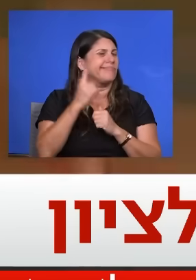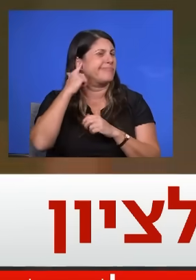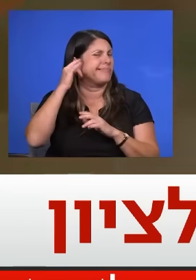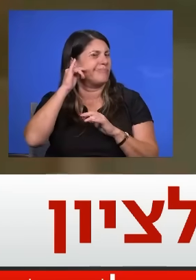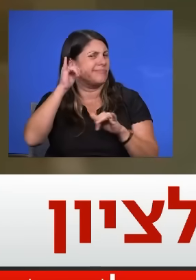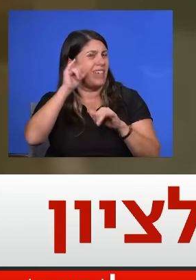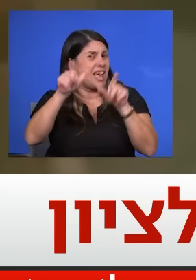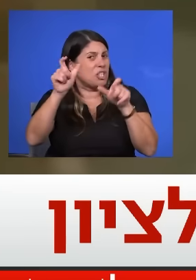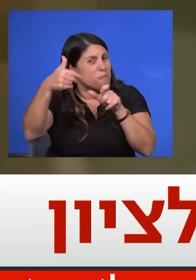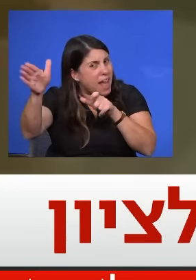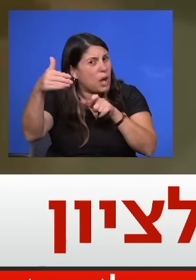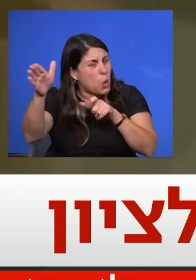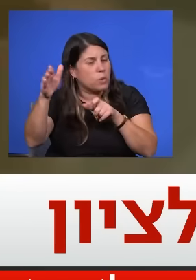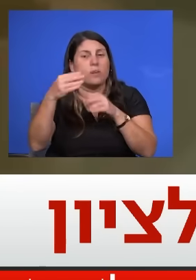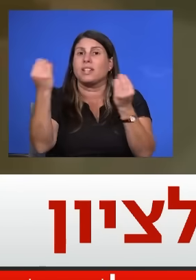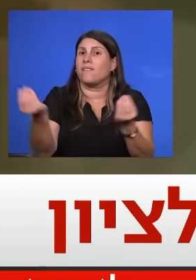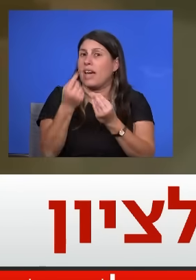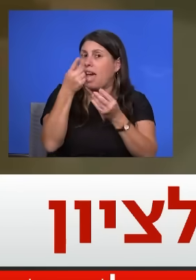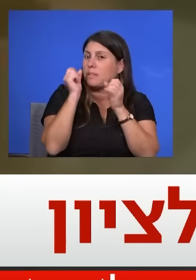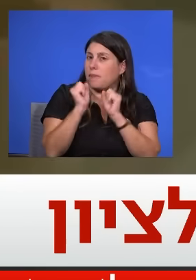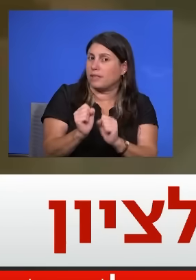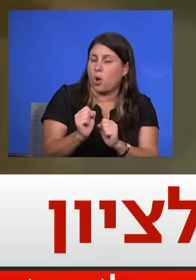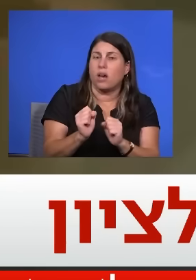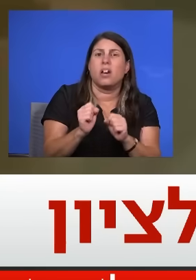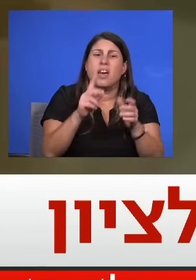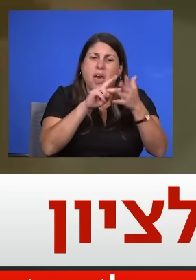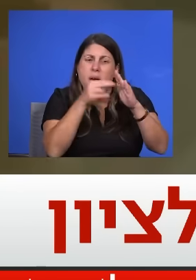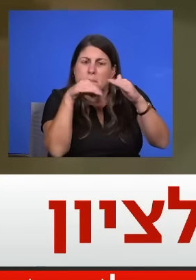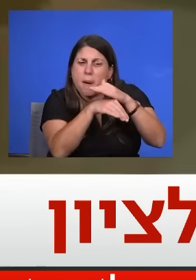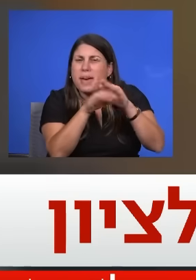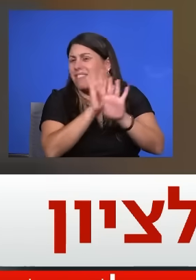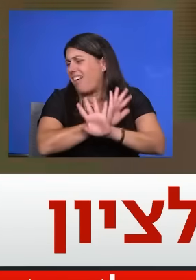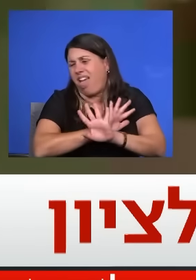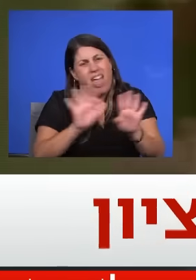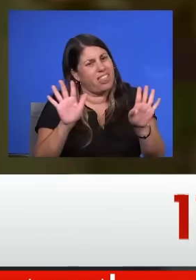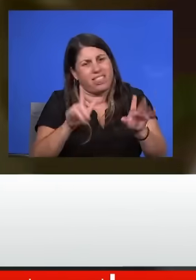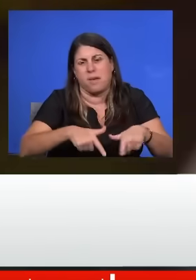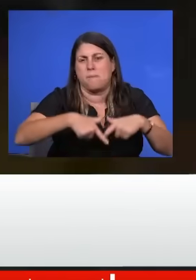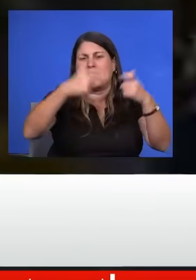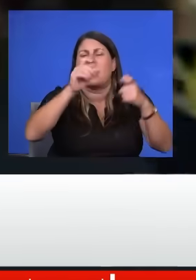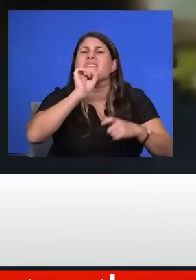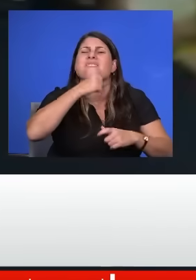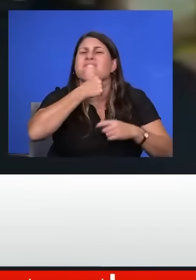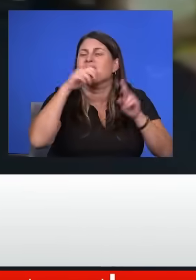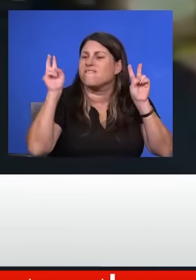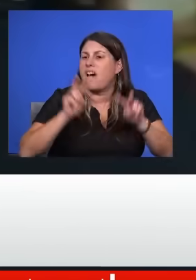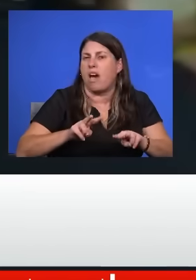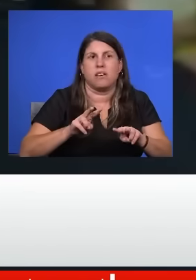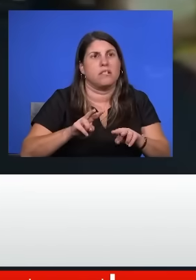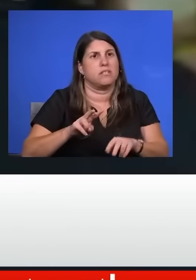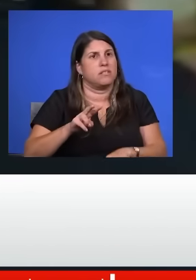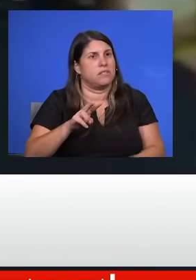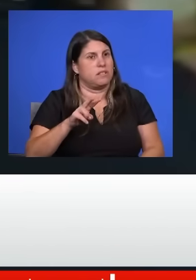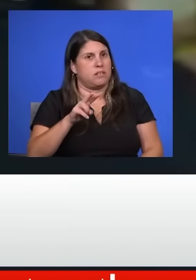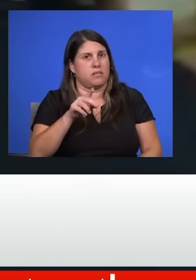דבר אחד בטוח, מיכל, ממד, אין פה, אלה בניינים מאוד מאוד ישנים. אפי בר